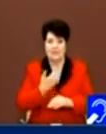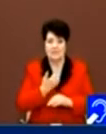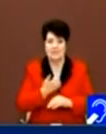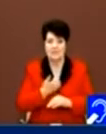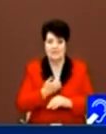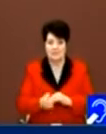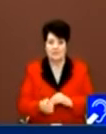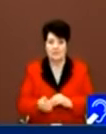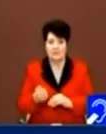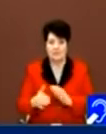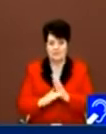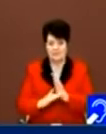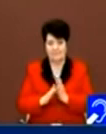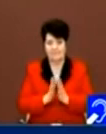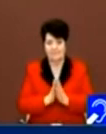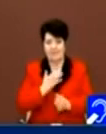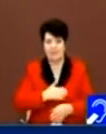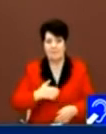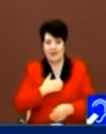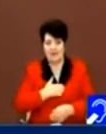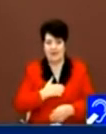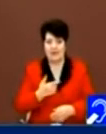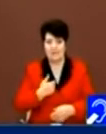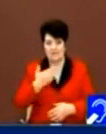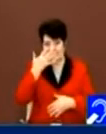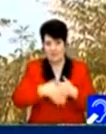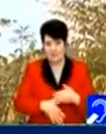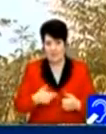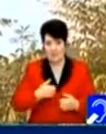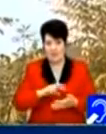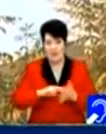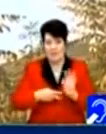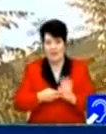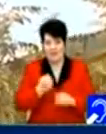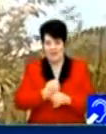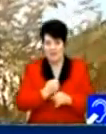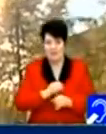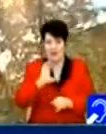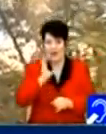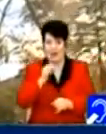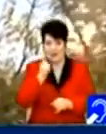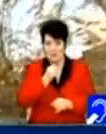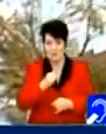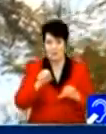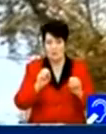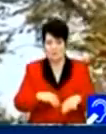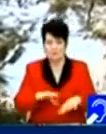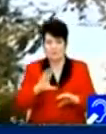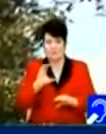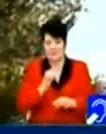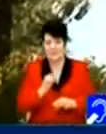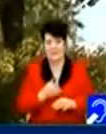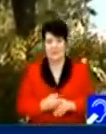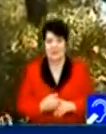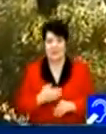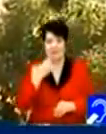mâna primăriei ca ei să înțeleagă că noi ne-am pus în plan ca în anul centenarului să rezolvăm această problemă. Românii